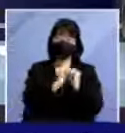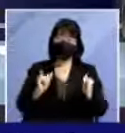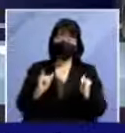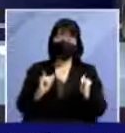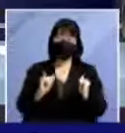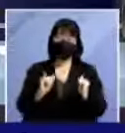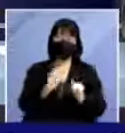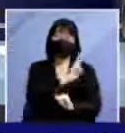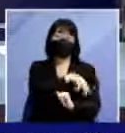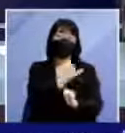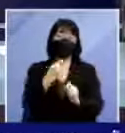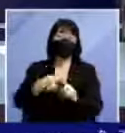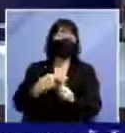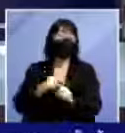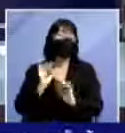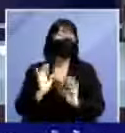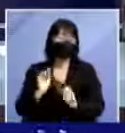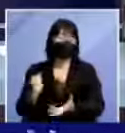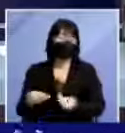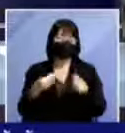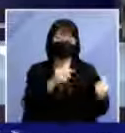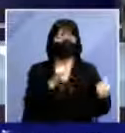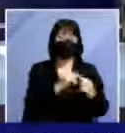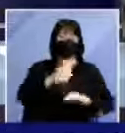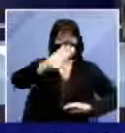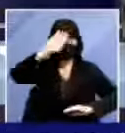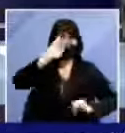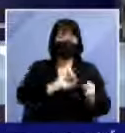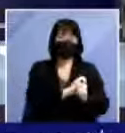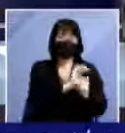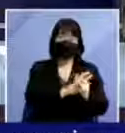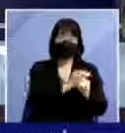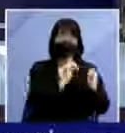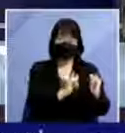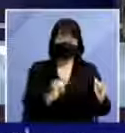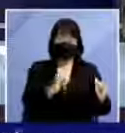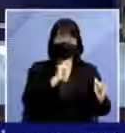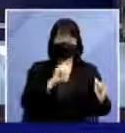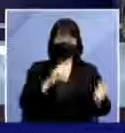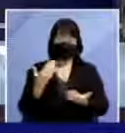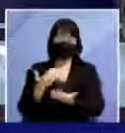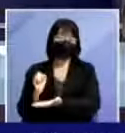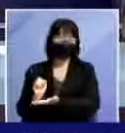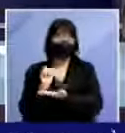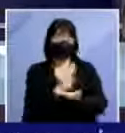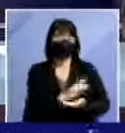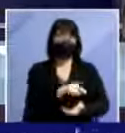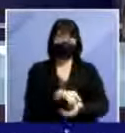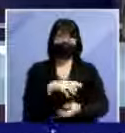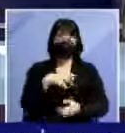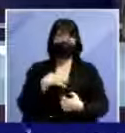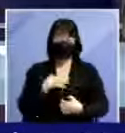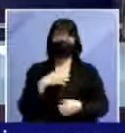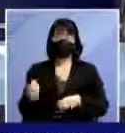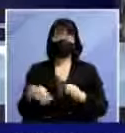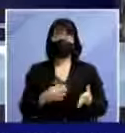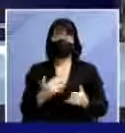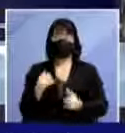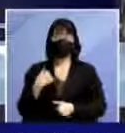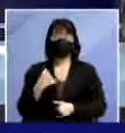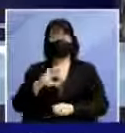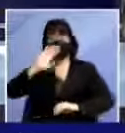ลสนามนะครับเตียงกระดาษรองรับผู้ป่วยในพื้นที่สีแดงที่ตอนนี้มีการขอเดินทางกันเพื่อที่จะกลับภูมิลำเนามารักษาตัวกัน